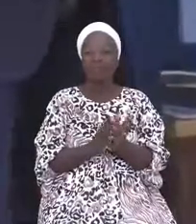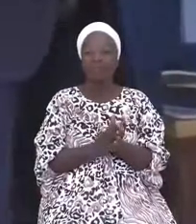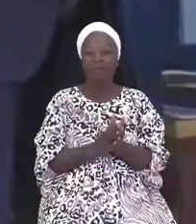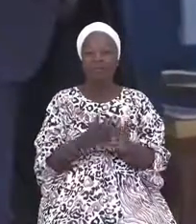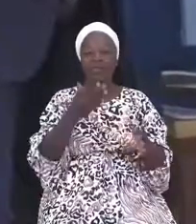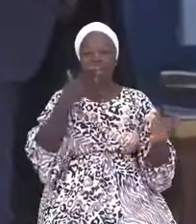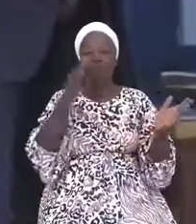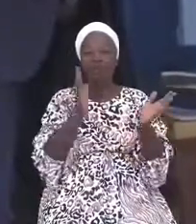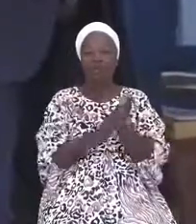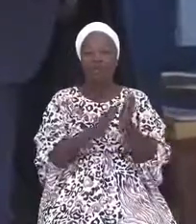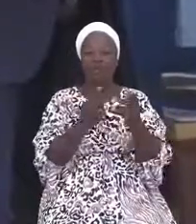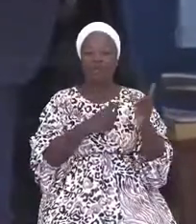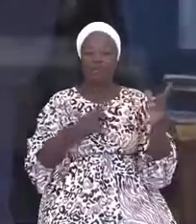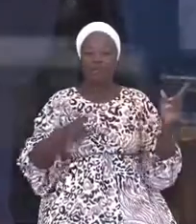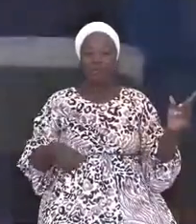Gloire à Dieu.